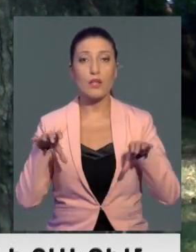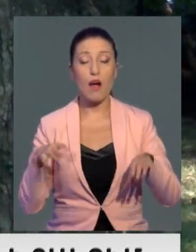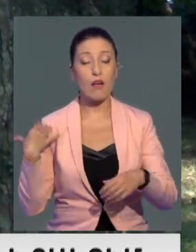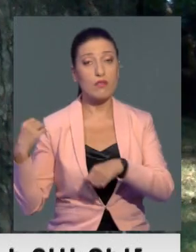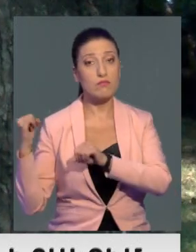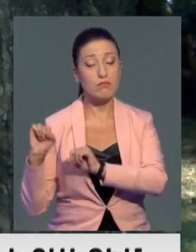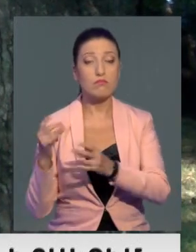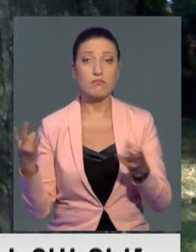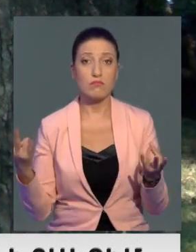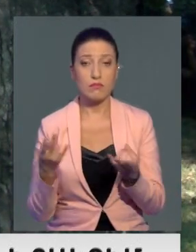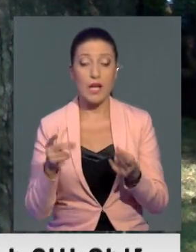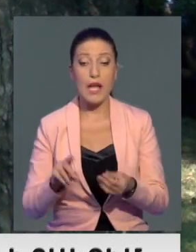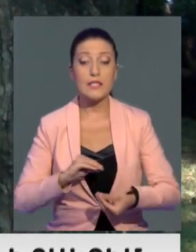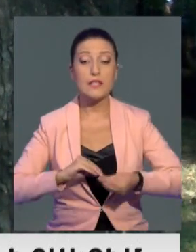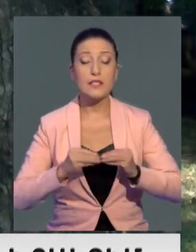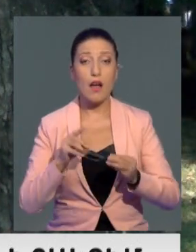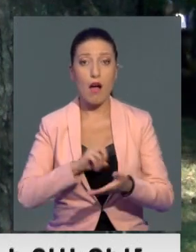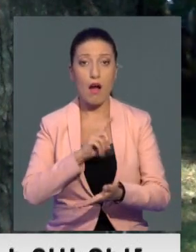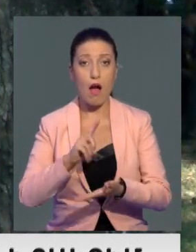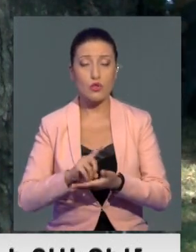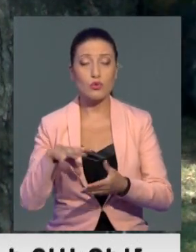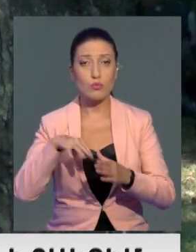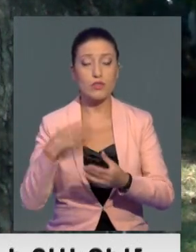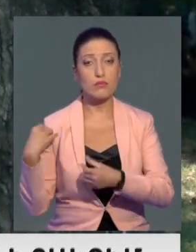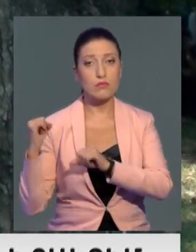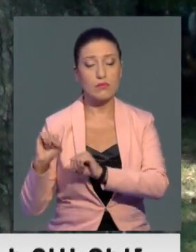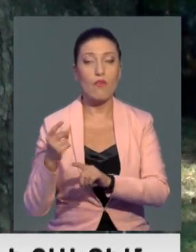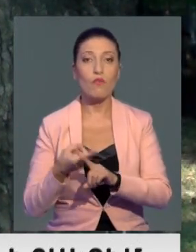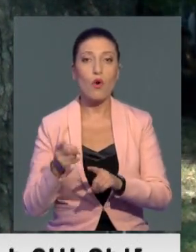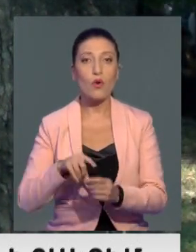այս հարցում աջակցելով, որպեսզի